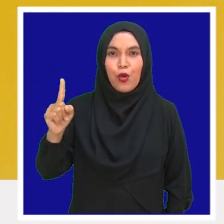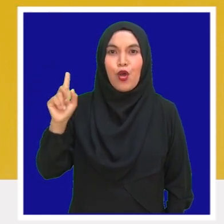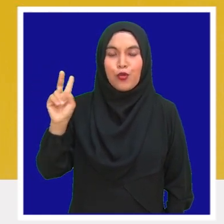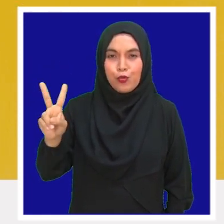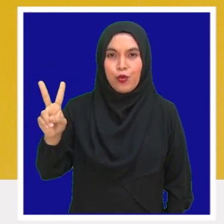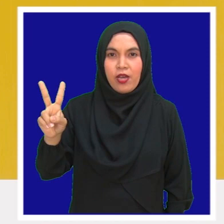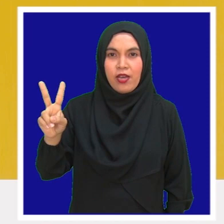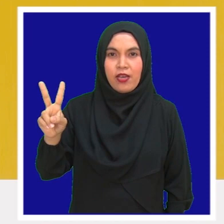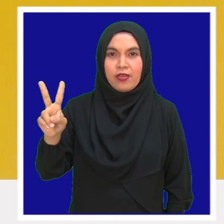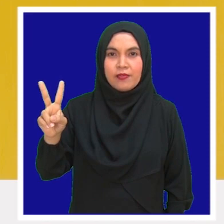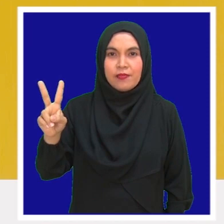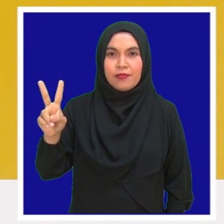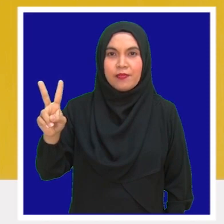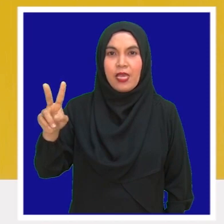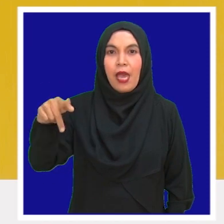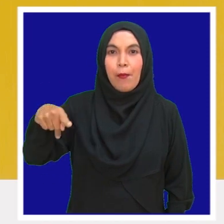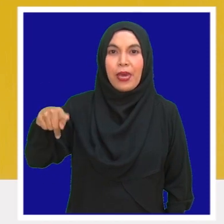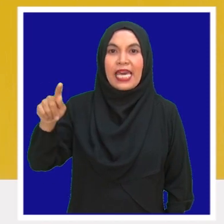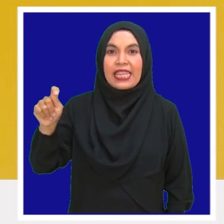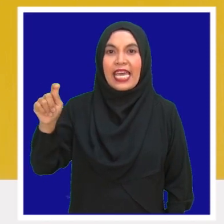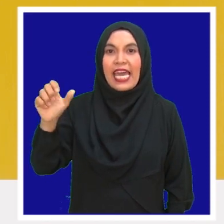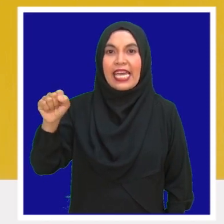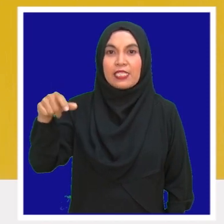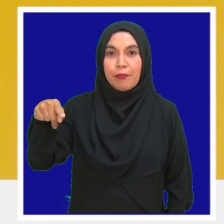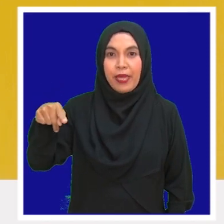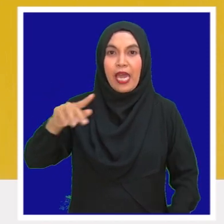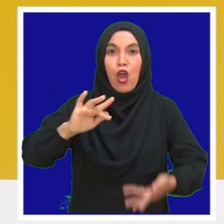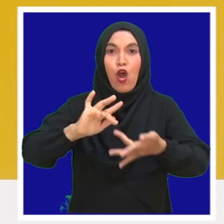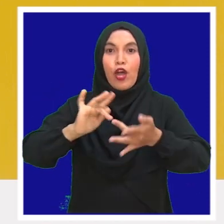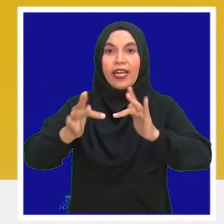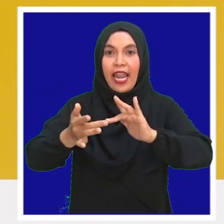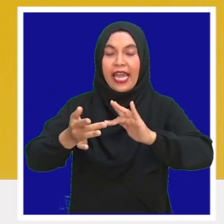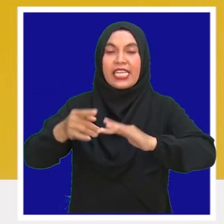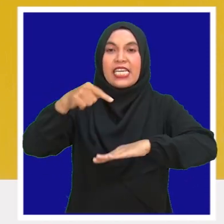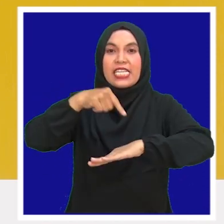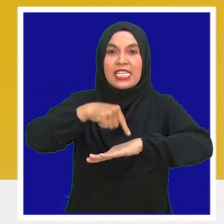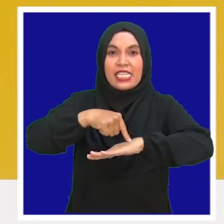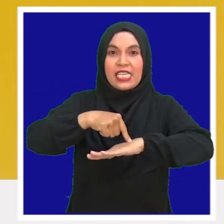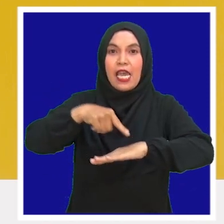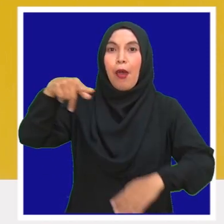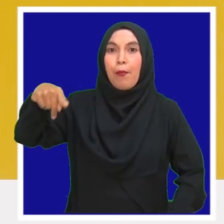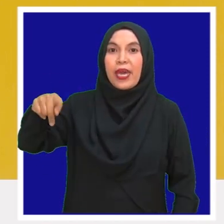021-290-79212, PTSP online di